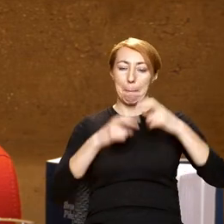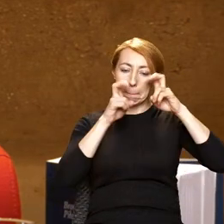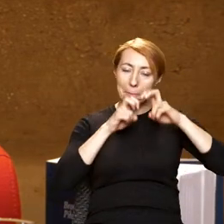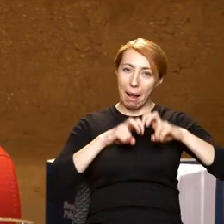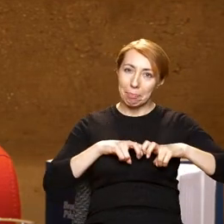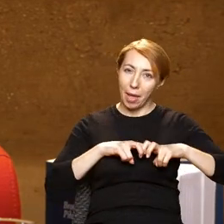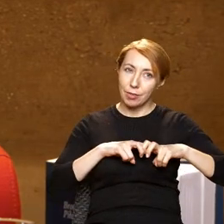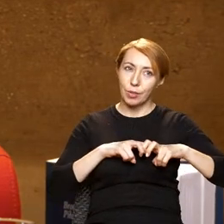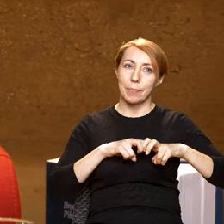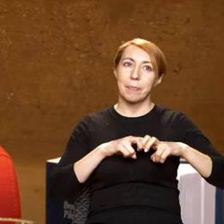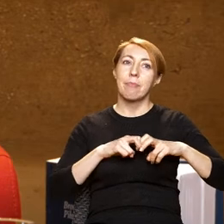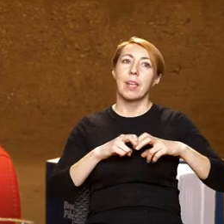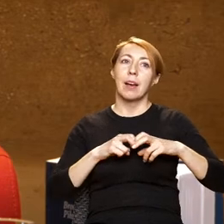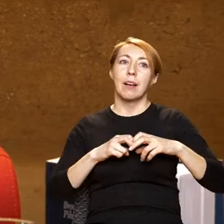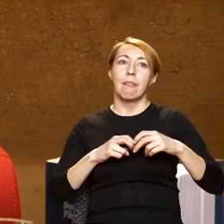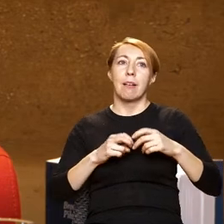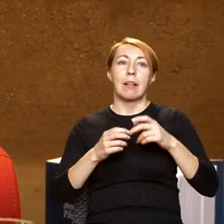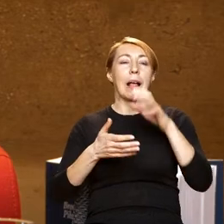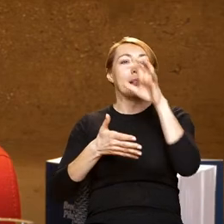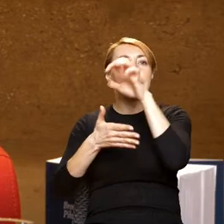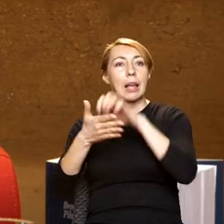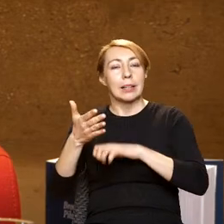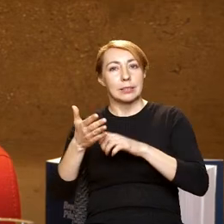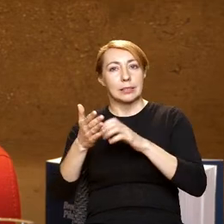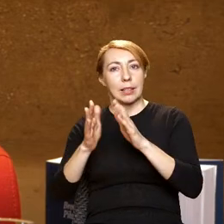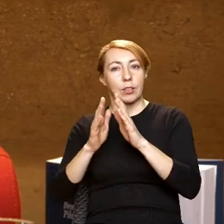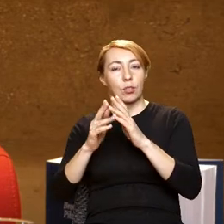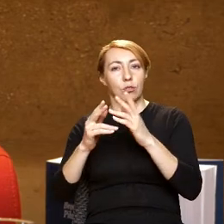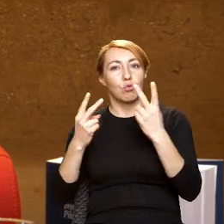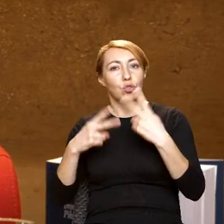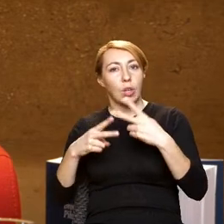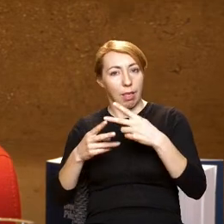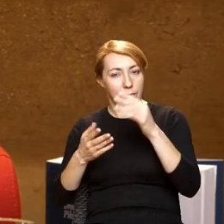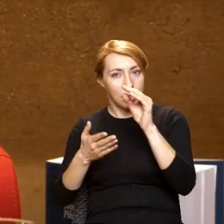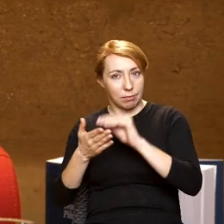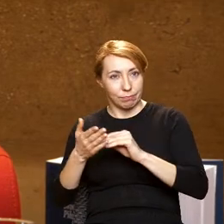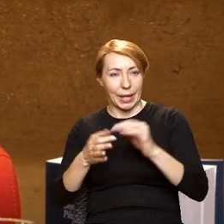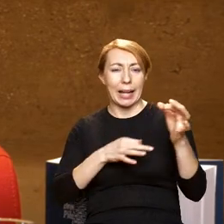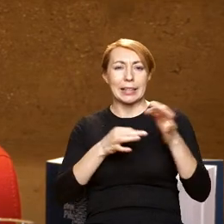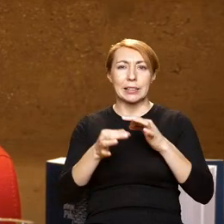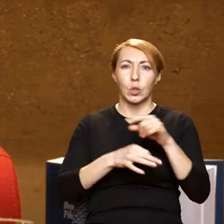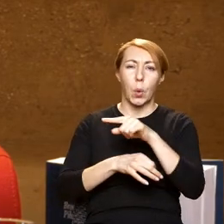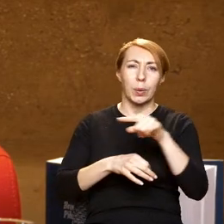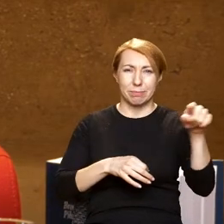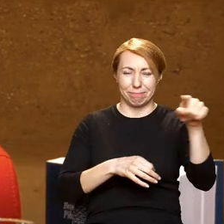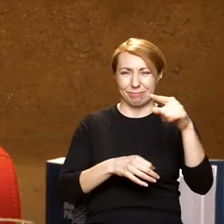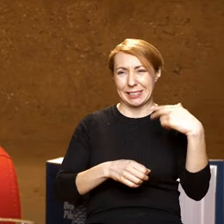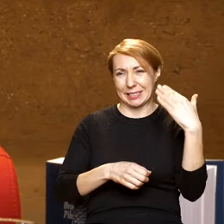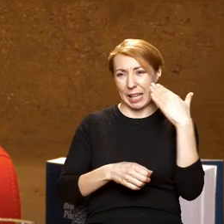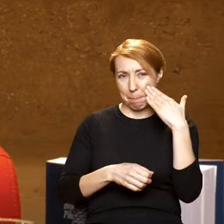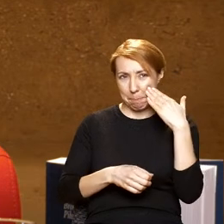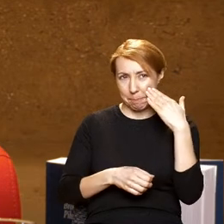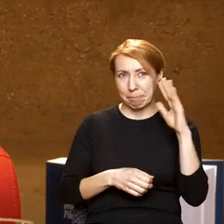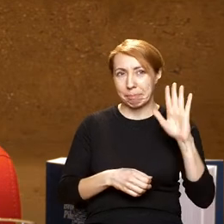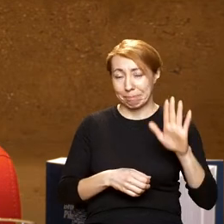Sam tekst dziennika Bronisława Piłsudskiego był historykom znany,